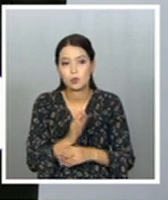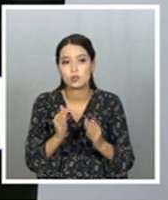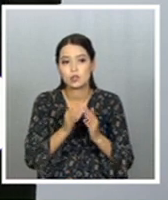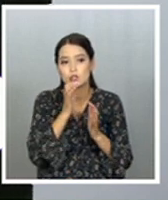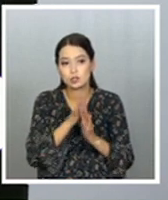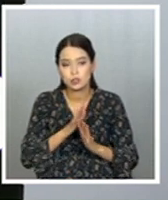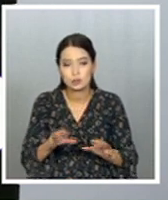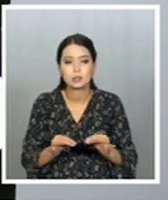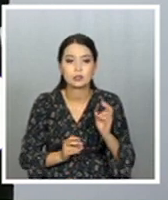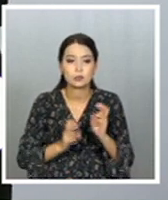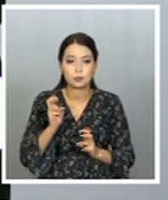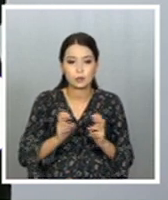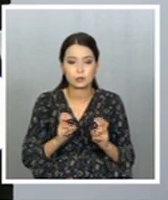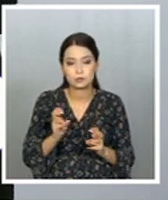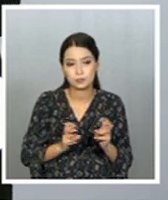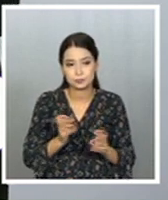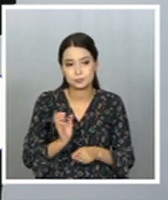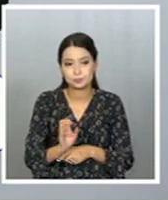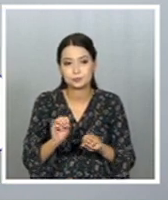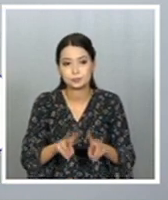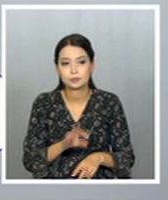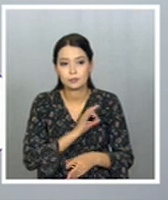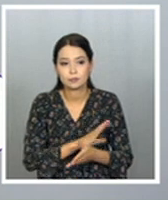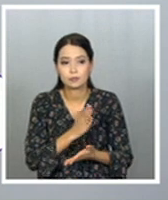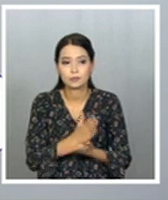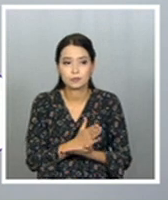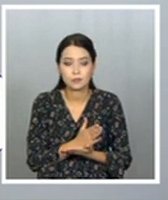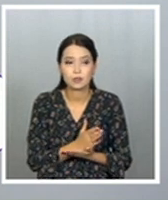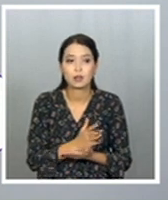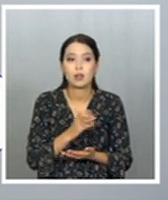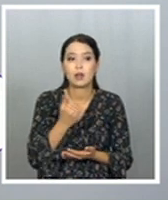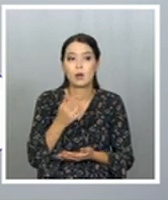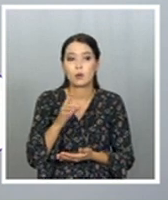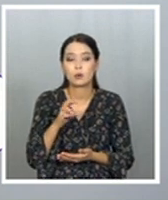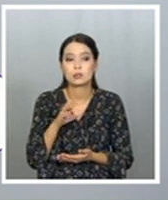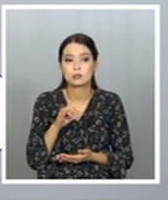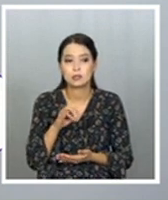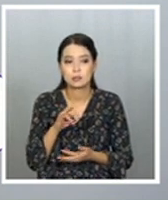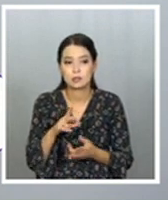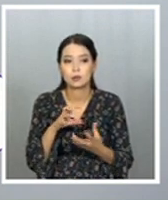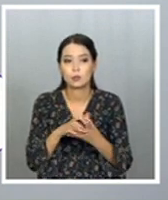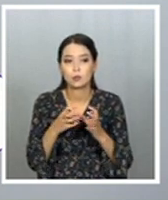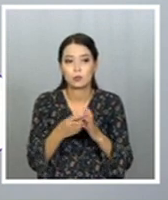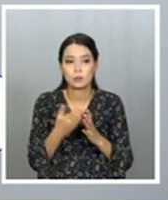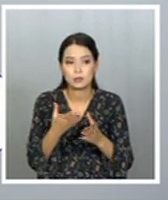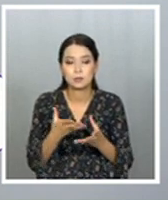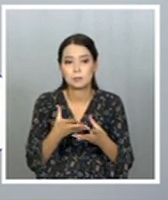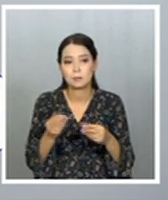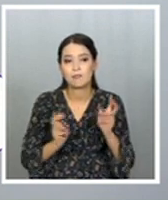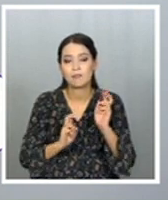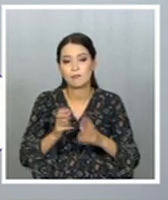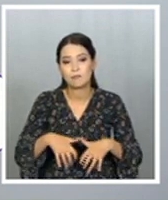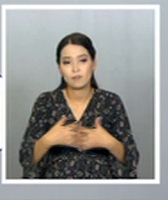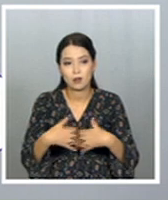жылытуда және де өнеркәсіпте пайдаланады. Кокстелген көмір бұл байыту фабрикаларында